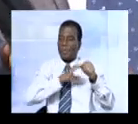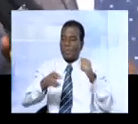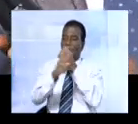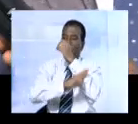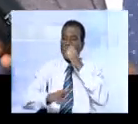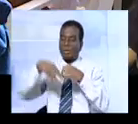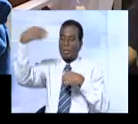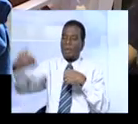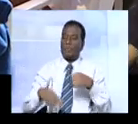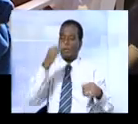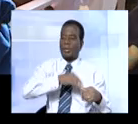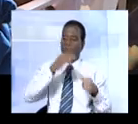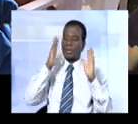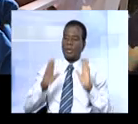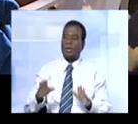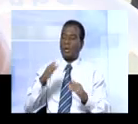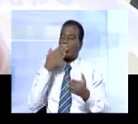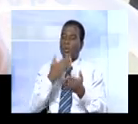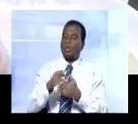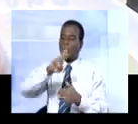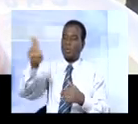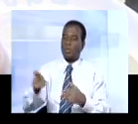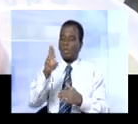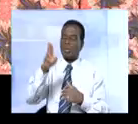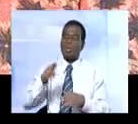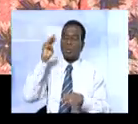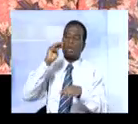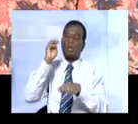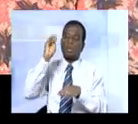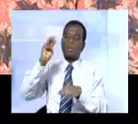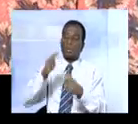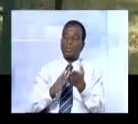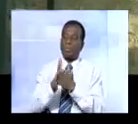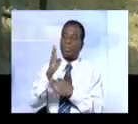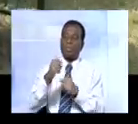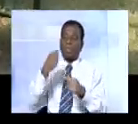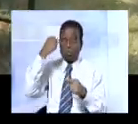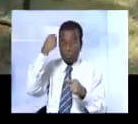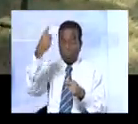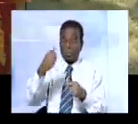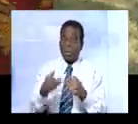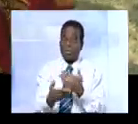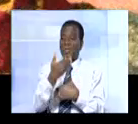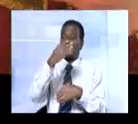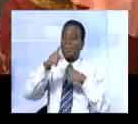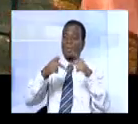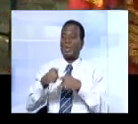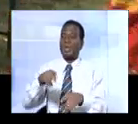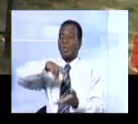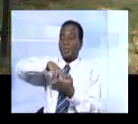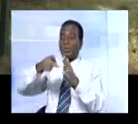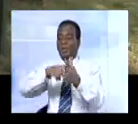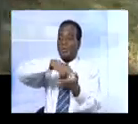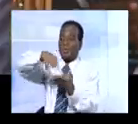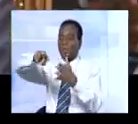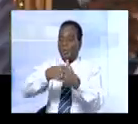régional invite les bénéficiaires à en faire bon usage. Un message bien perçu par les populations, des pas de danse donc, pour exprimer